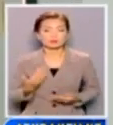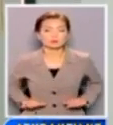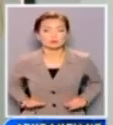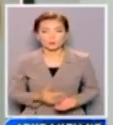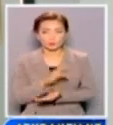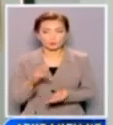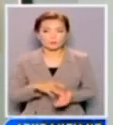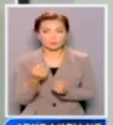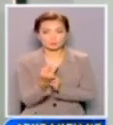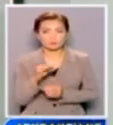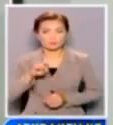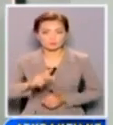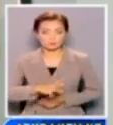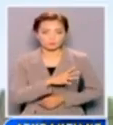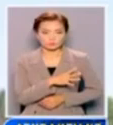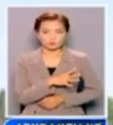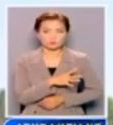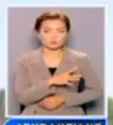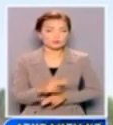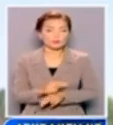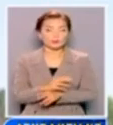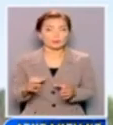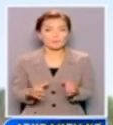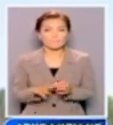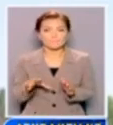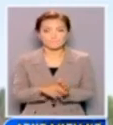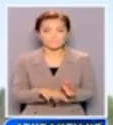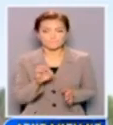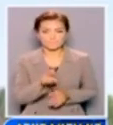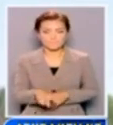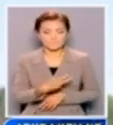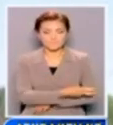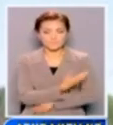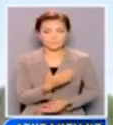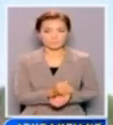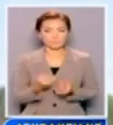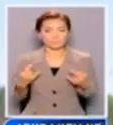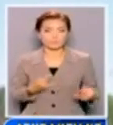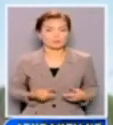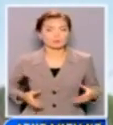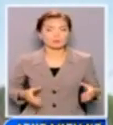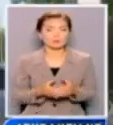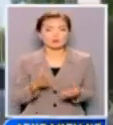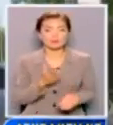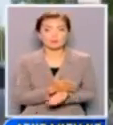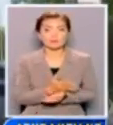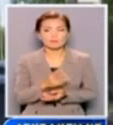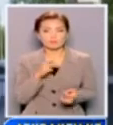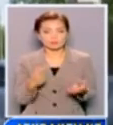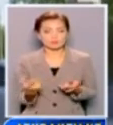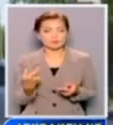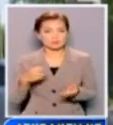города Атырау 12 июня поступила из провизорного стационара Атырауской областной больницы в реанимационное отделение. При переводе